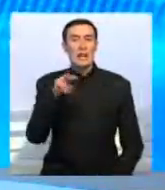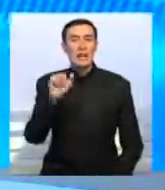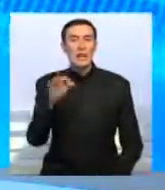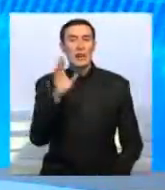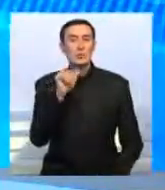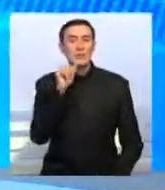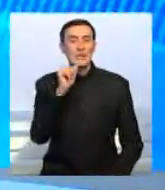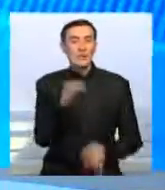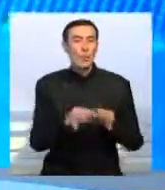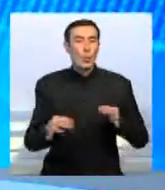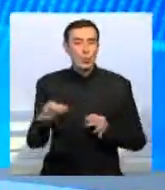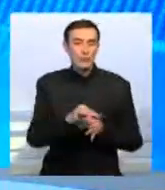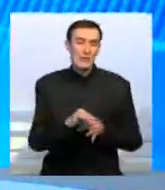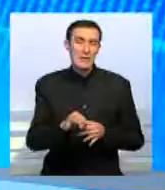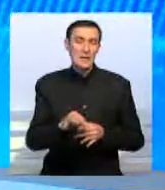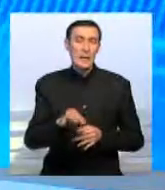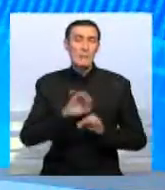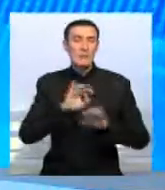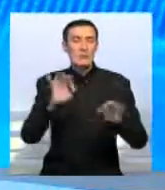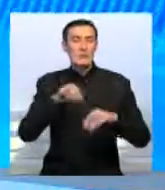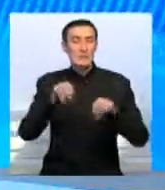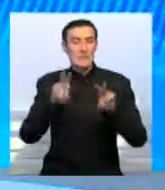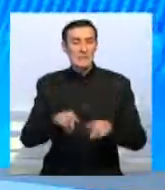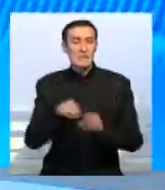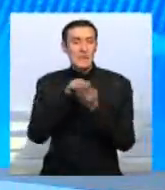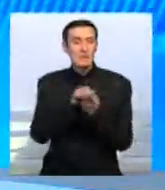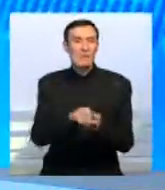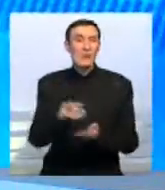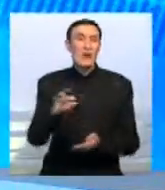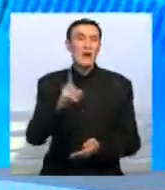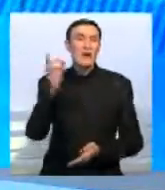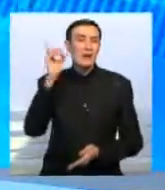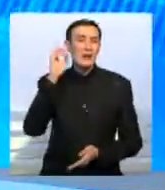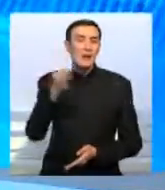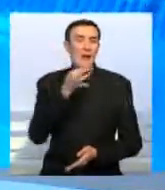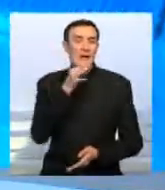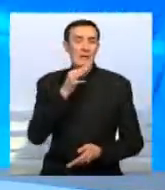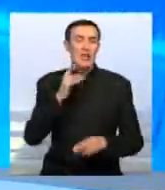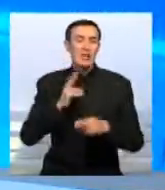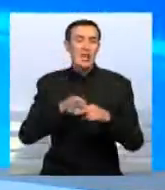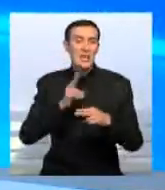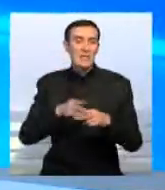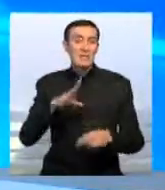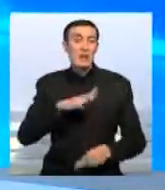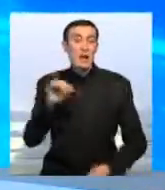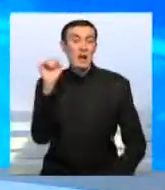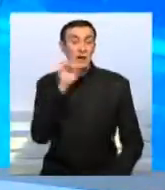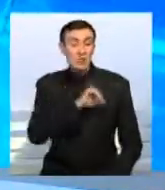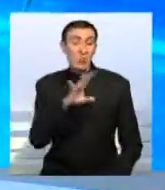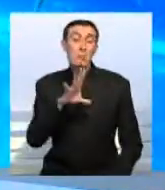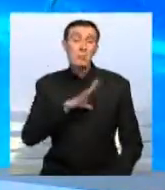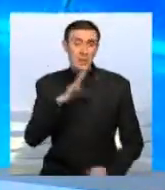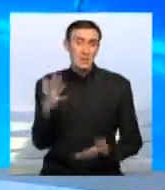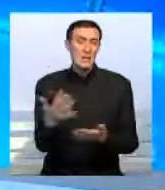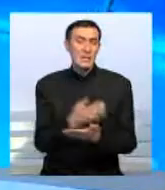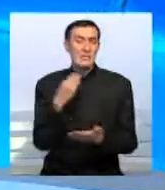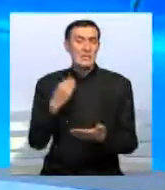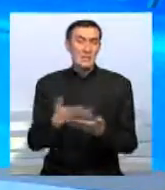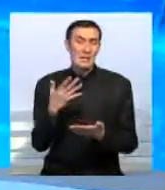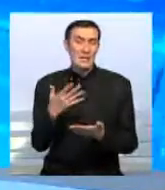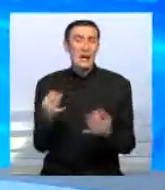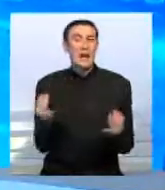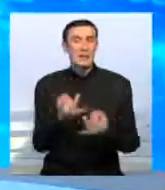Кустанайской области. По словам археологов, погребение эпохи раннего железа оказалось ограбленным. Тем не менее, были найдены ценные